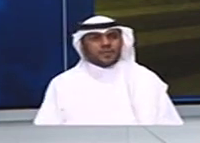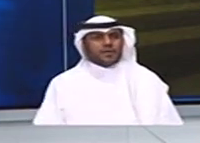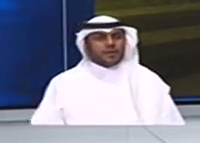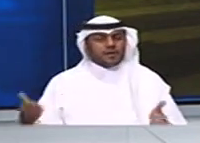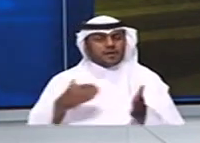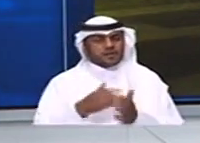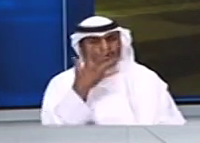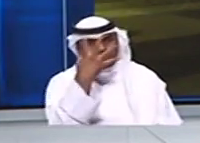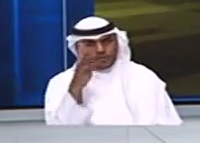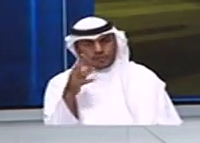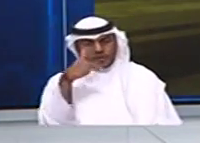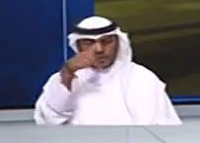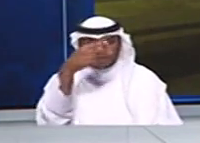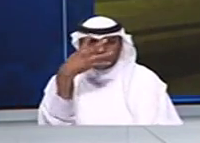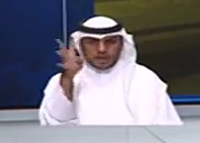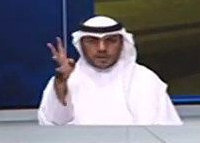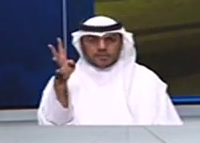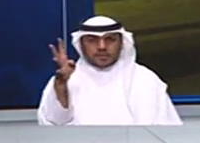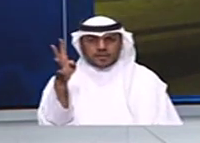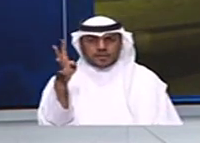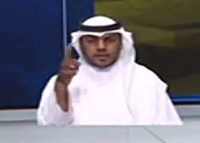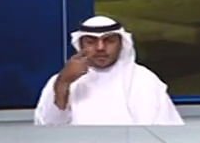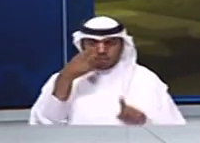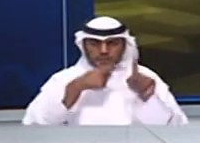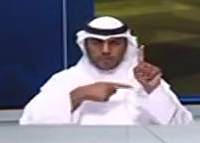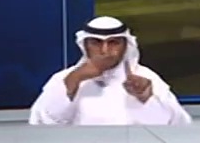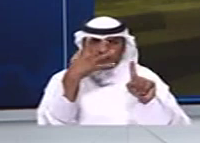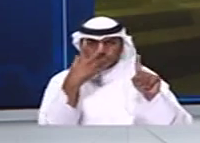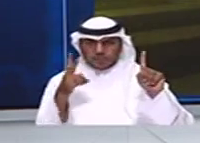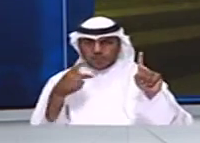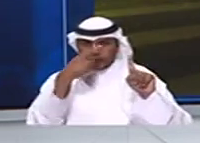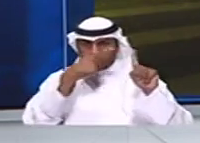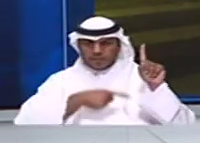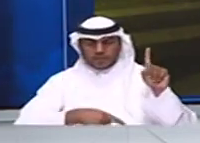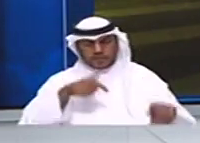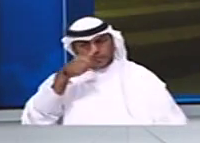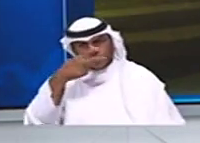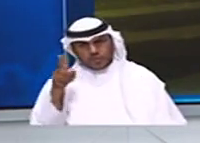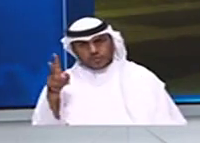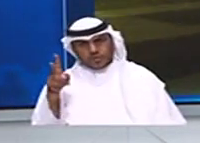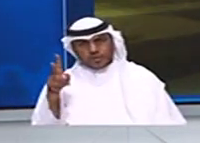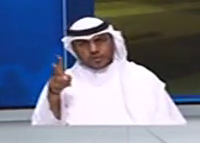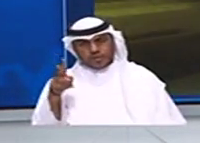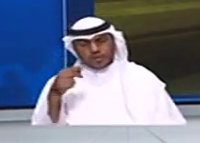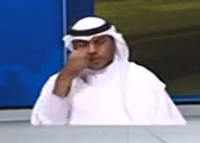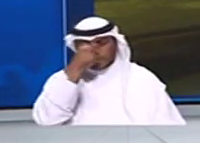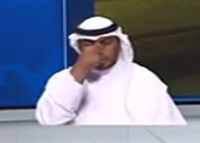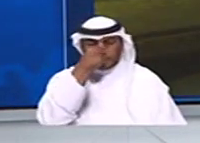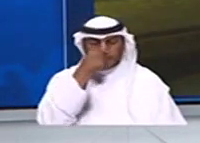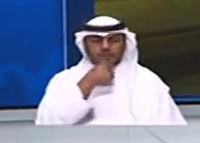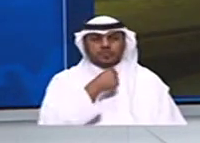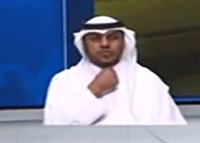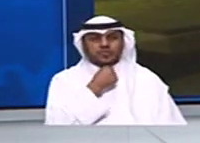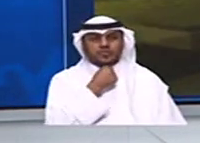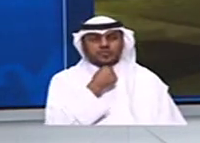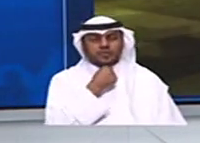45 إلى 46 درجة مئوية. بالنسبة للصغرى ما بين 25 إلى 26 درجة مئوية. يومي الخميس والجمعة تتحول الرياح